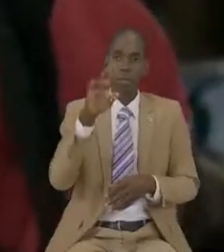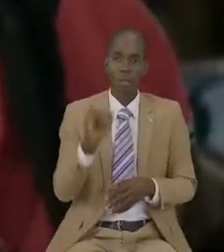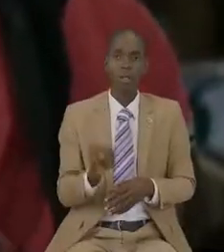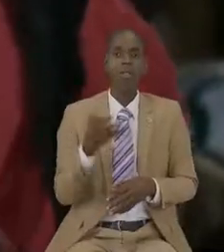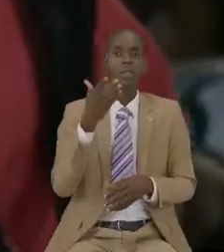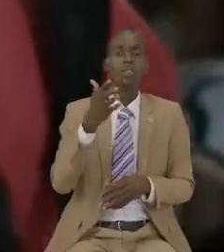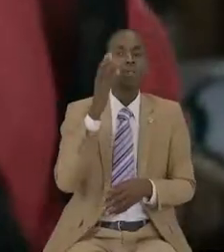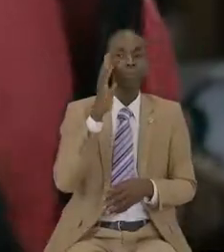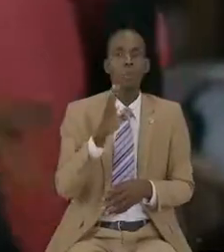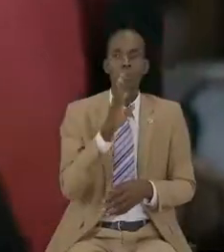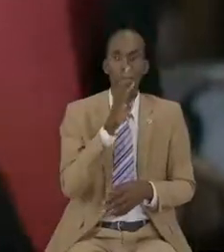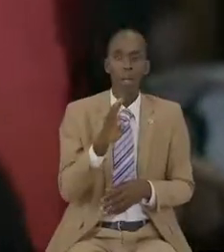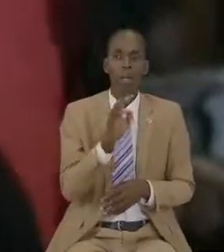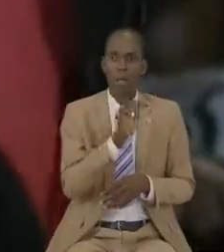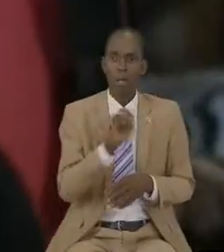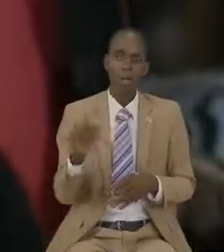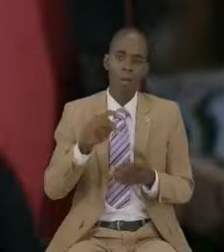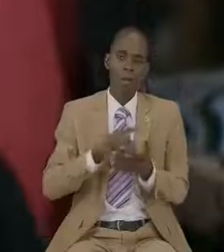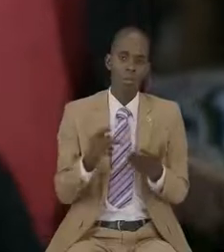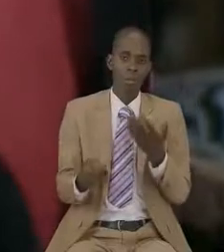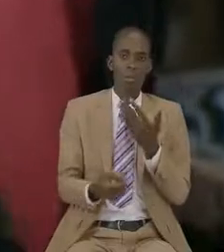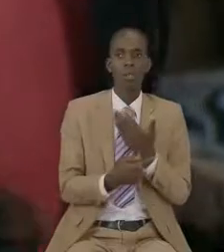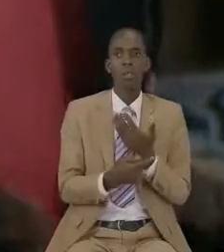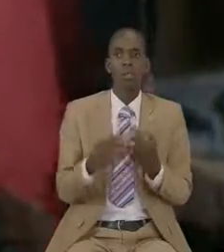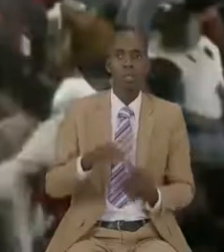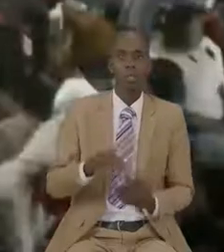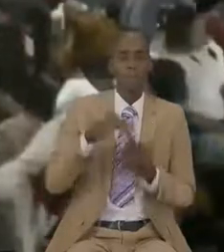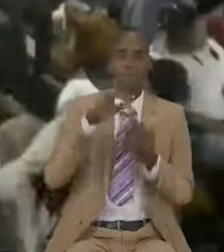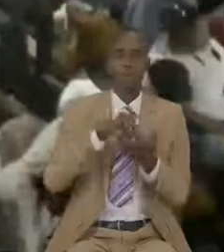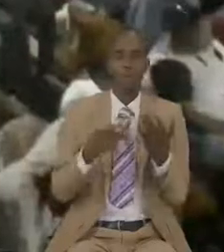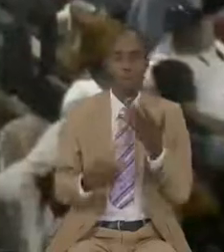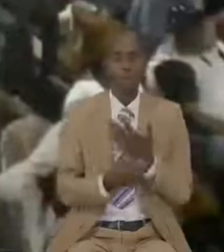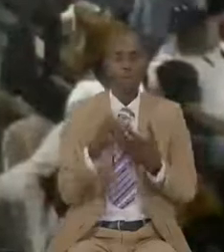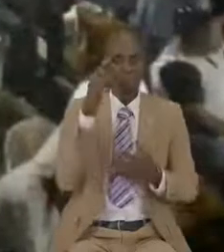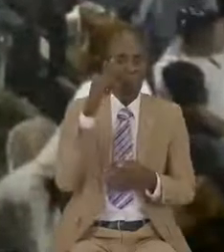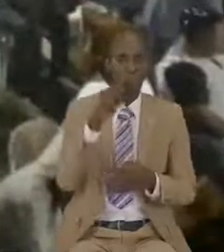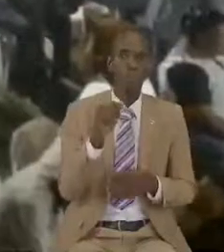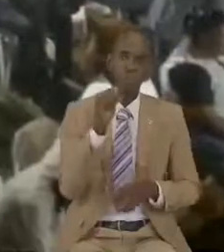devez être là. Et à la fin de l'adoration,